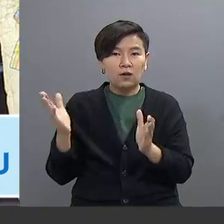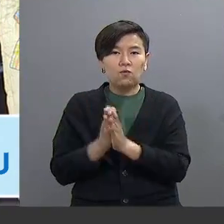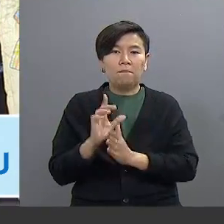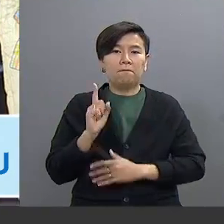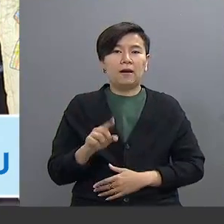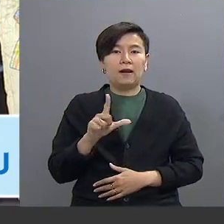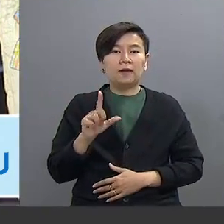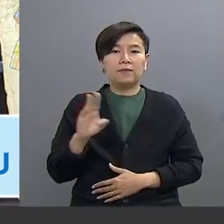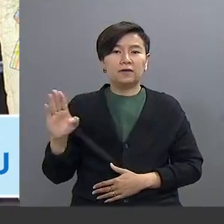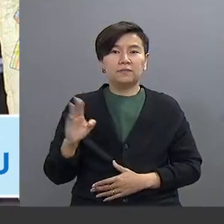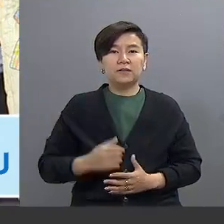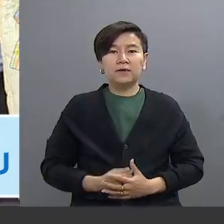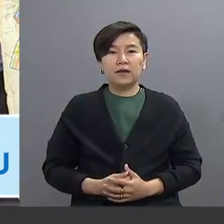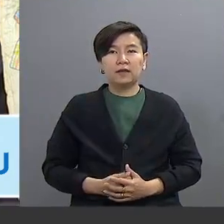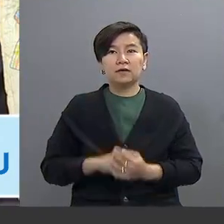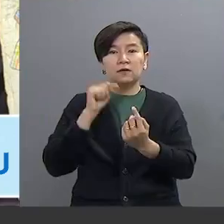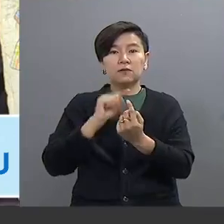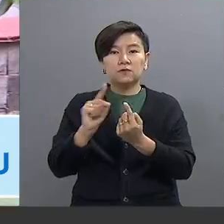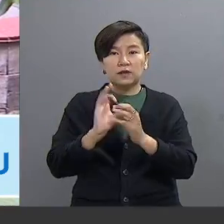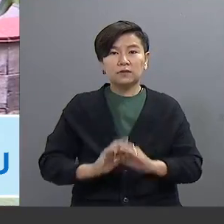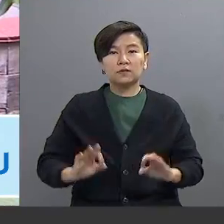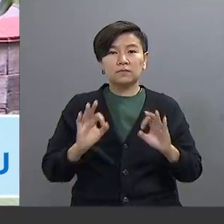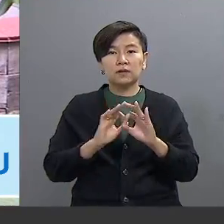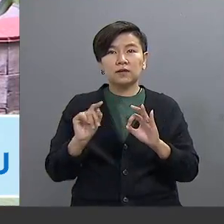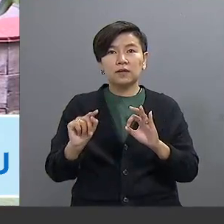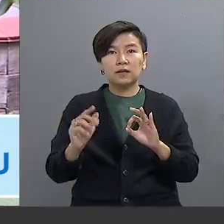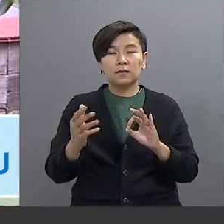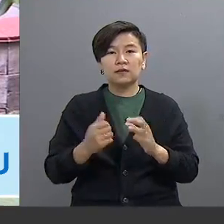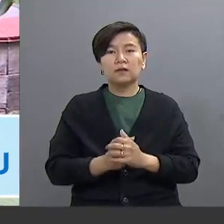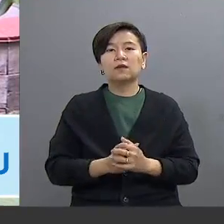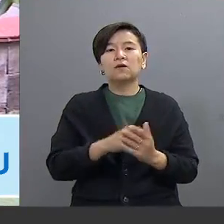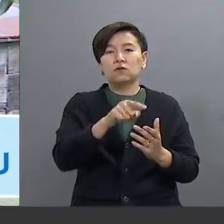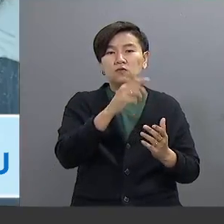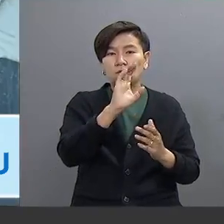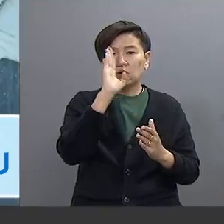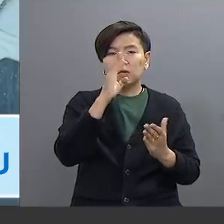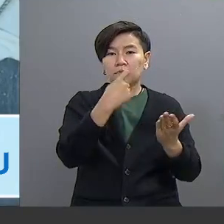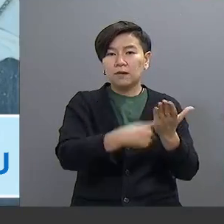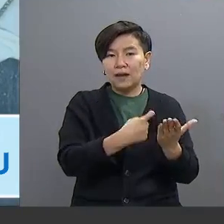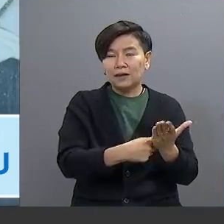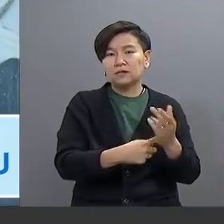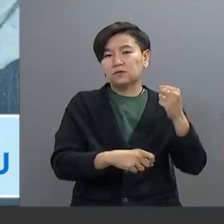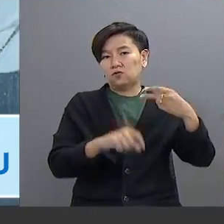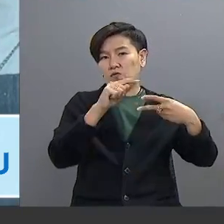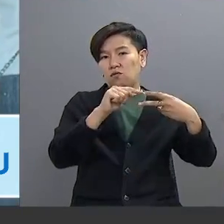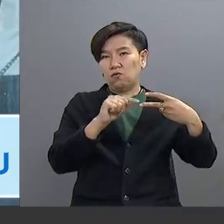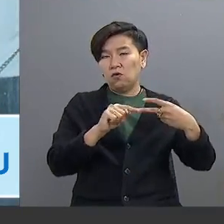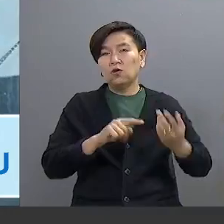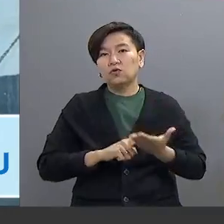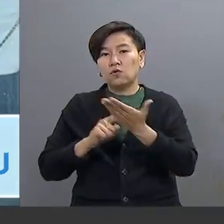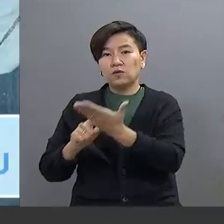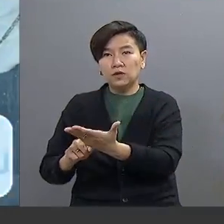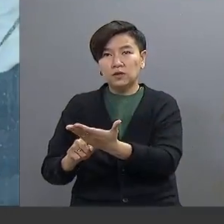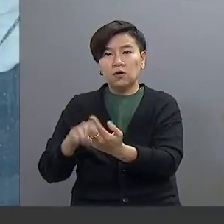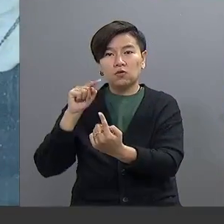รอให้เจ้าหนี้ของอาคเนประกันภัยกับไทยประกันภัยเนี่ยยื่นขอชำระหนี้ครบในวันที่15